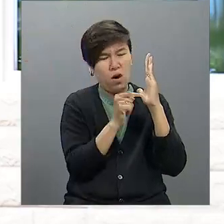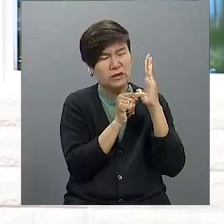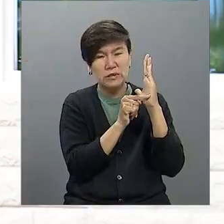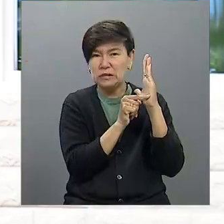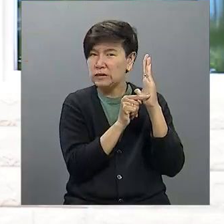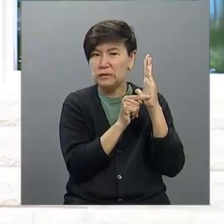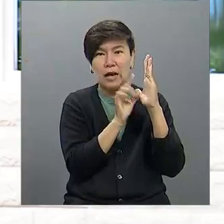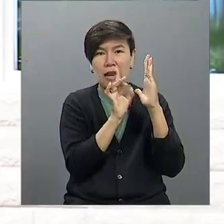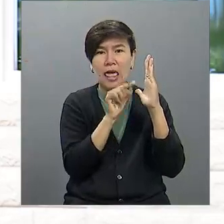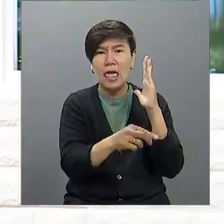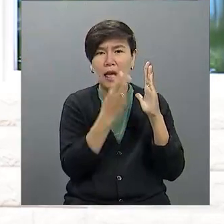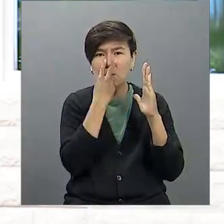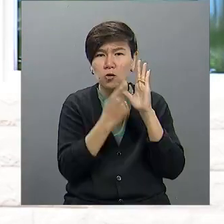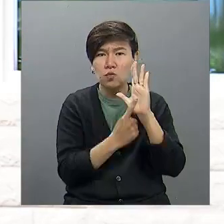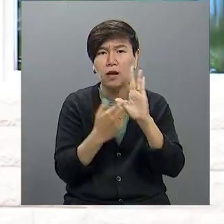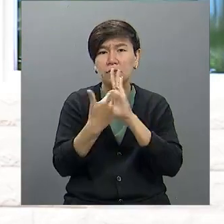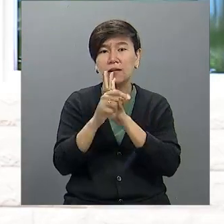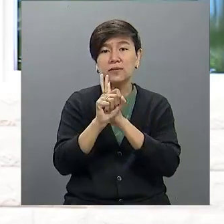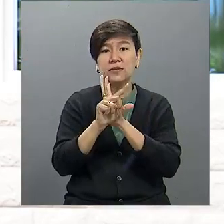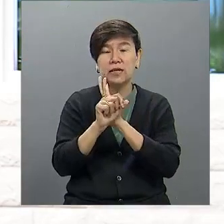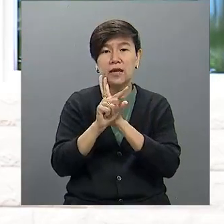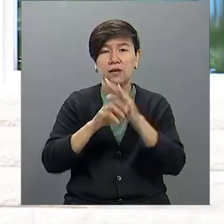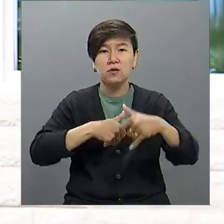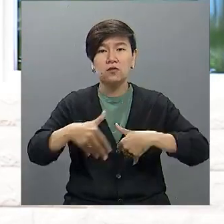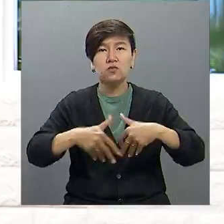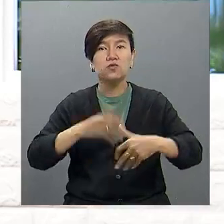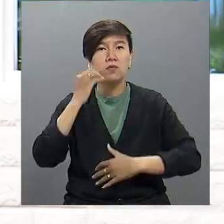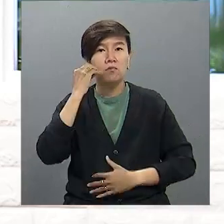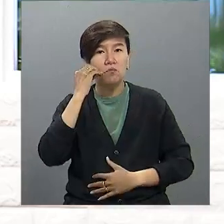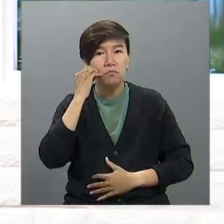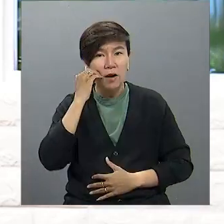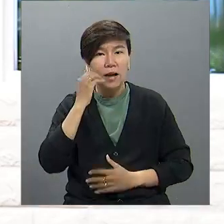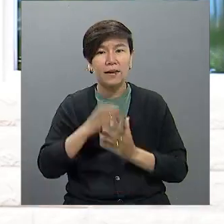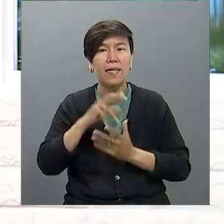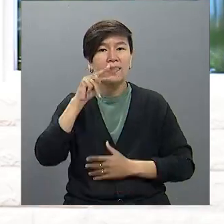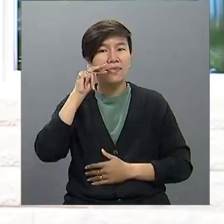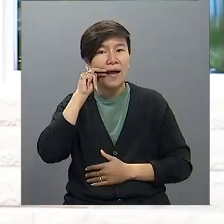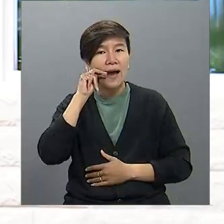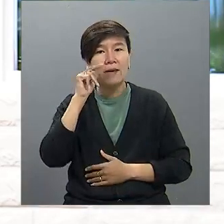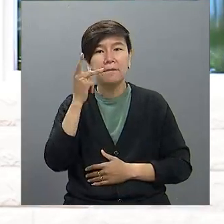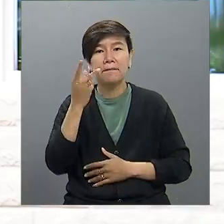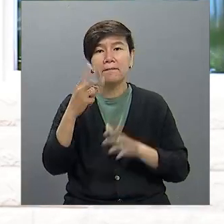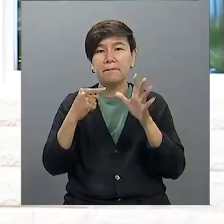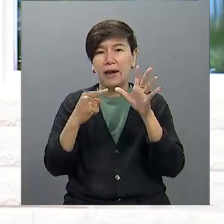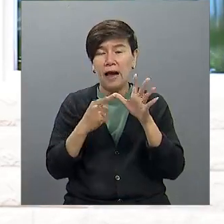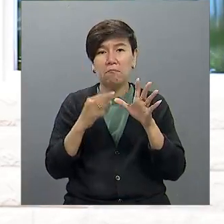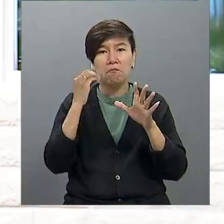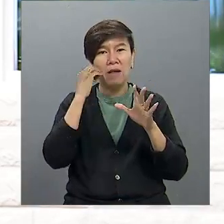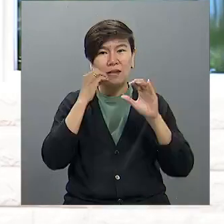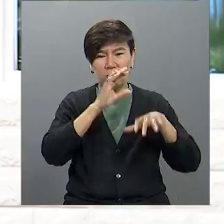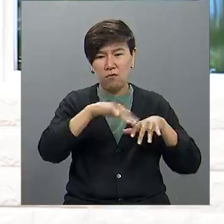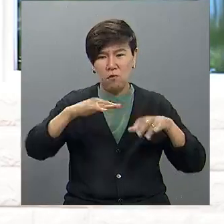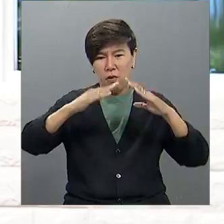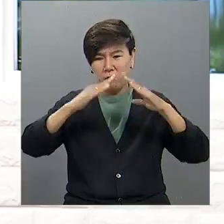ที่ศรีสะเกษเนี่ยค่ะชาวบ้านในตำบลน้ำคำอำเภอเมืองศรีสะเกษนะคะบ้านพังไป70กว่าหลังคาเรือนนะคะ